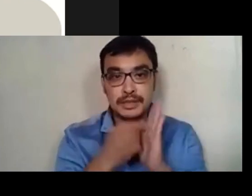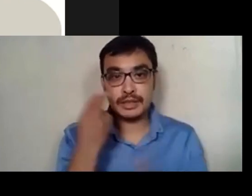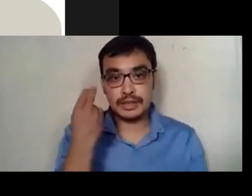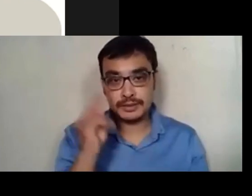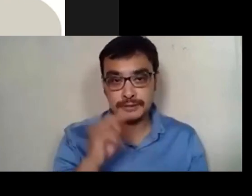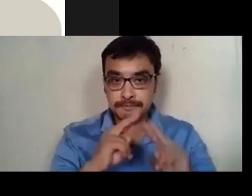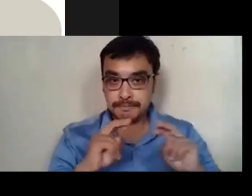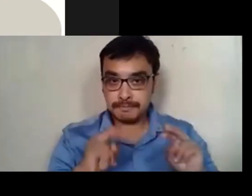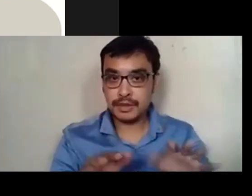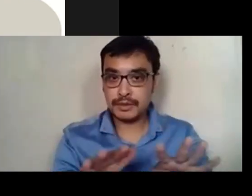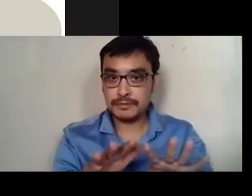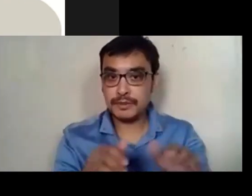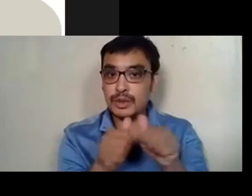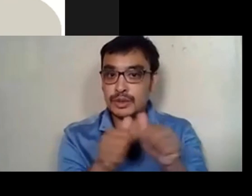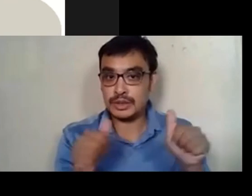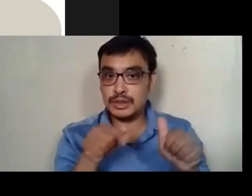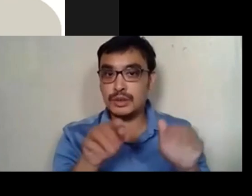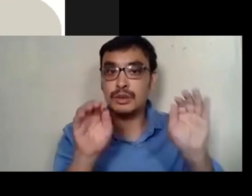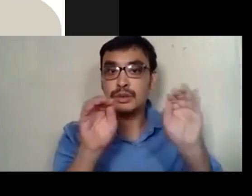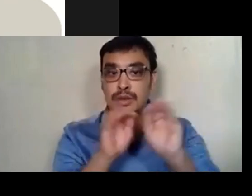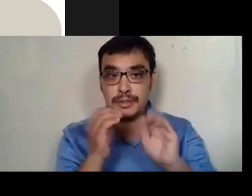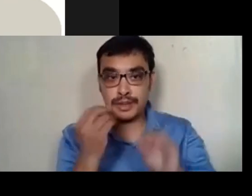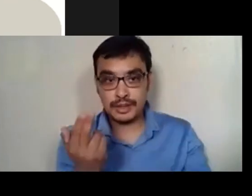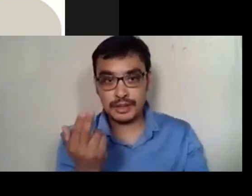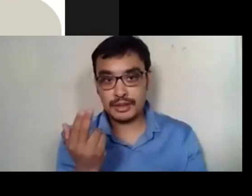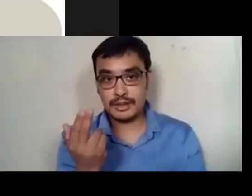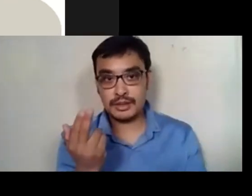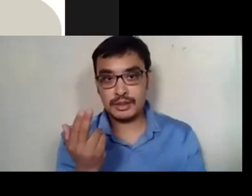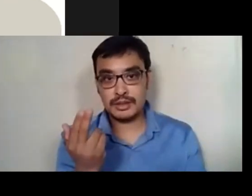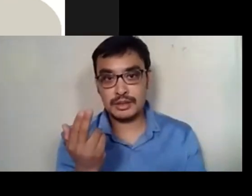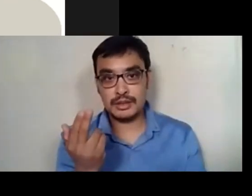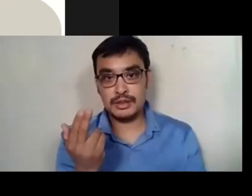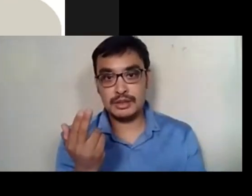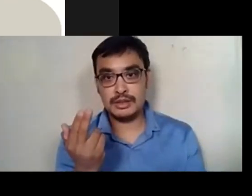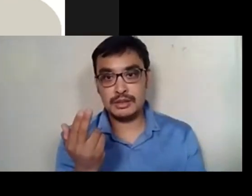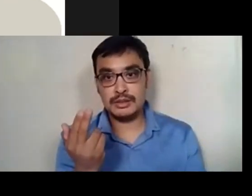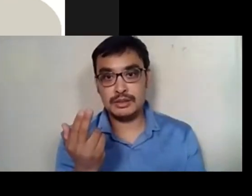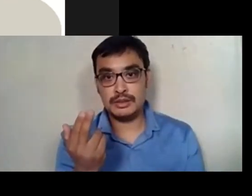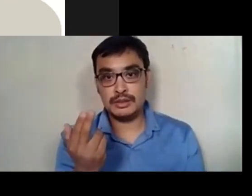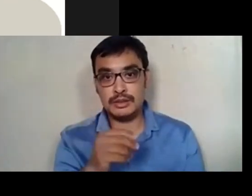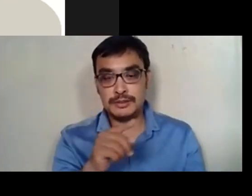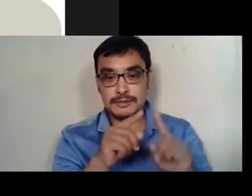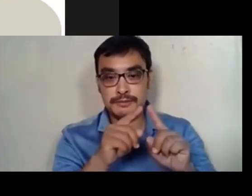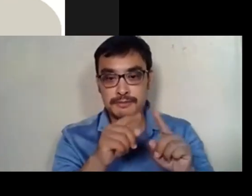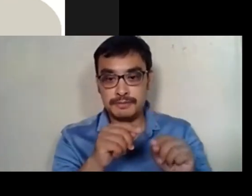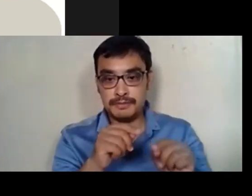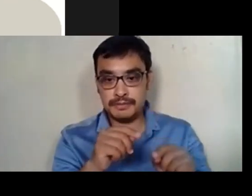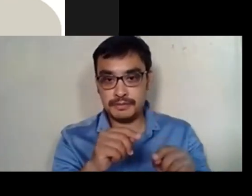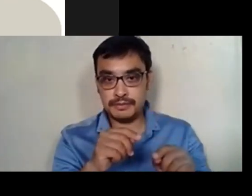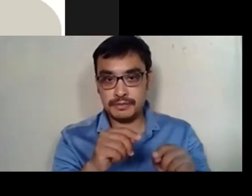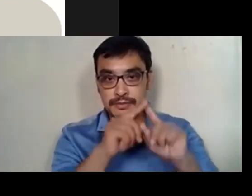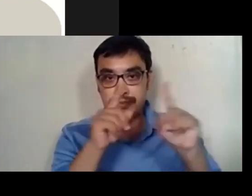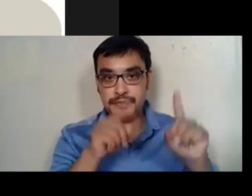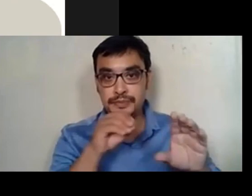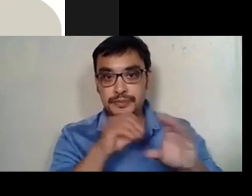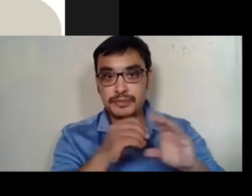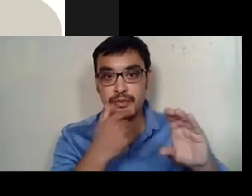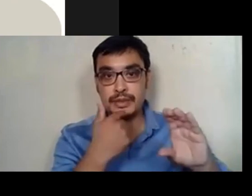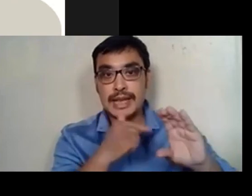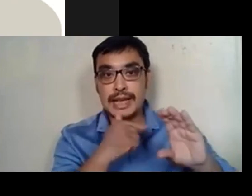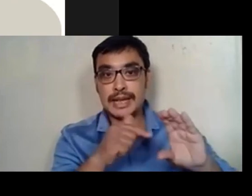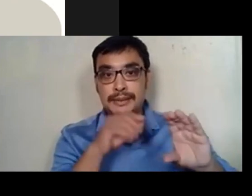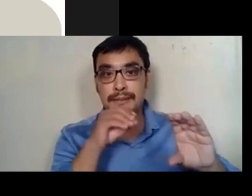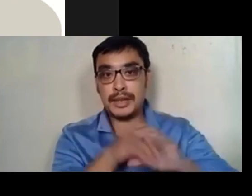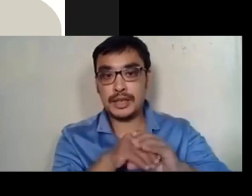बेस्ड, त्यो सम्बन्धी. हजुर, च्याट बक्समा चाहिँ त्यहाँ एउटा स्टेटमेन्ट आएको छ, सर्भाइभरहरूले बोल्ने भन्नुभएको छ नि